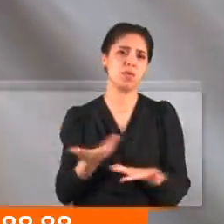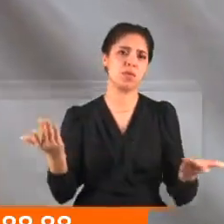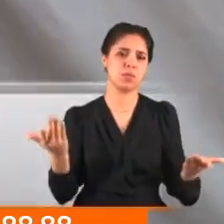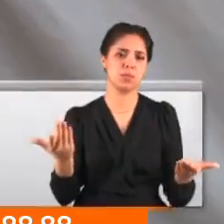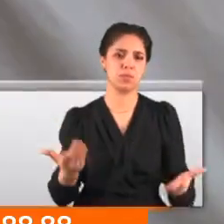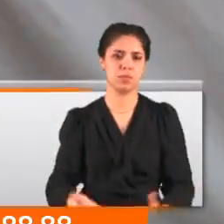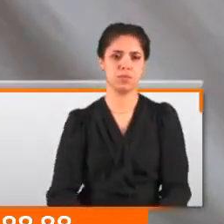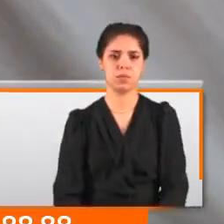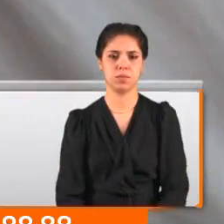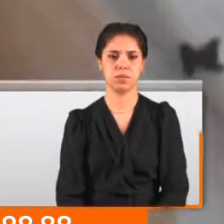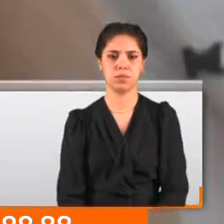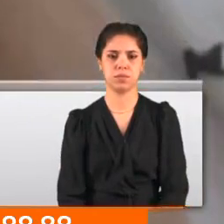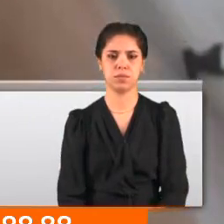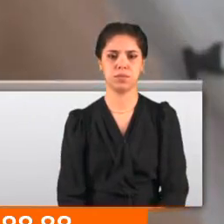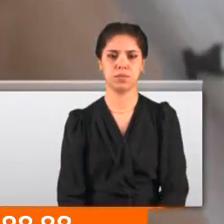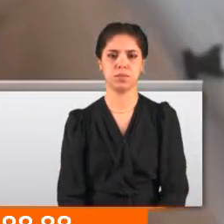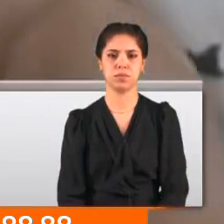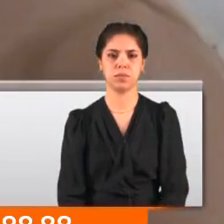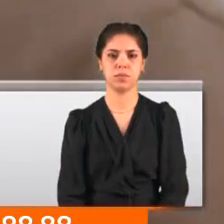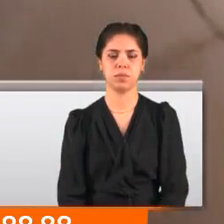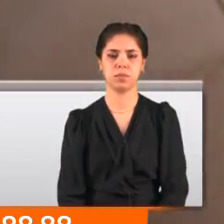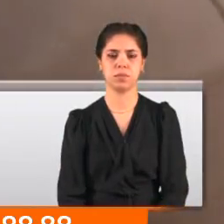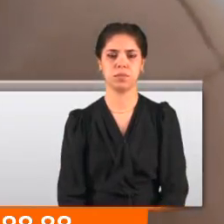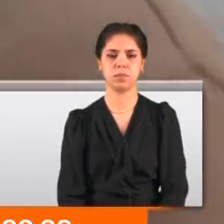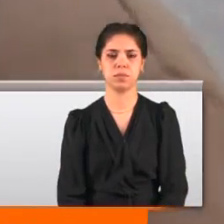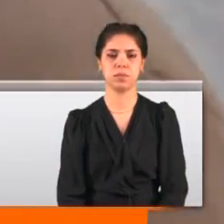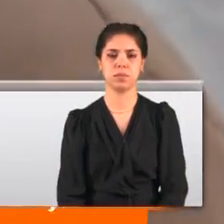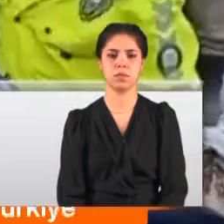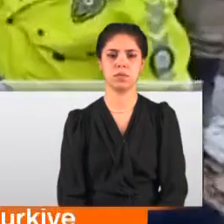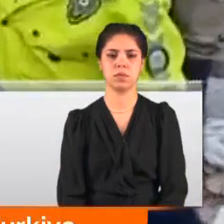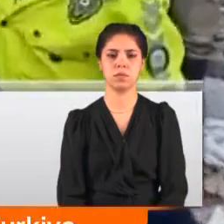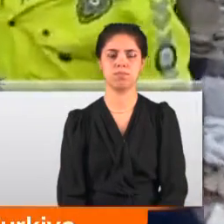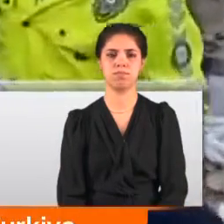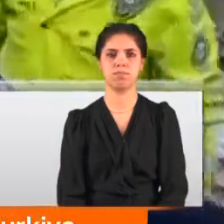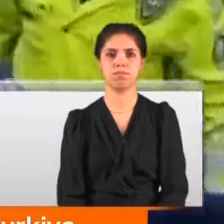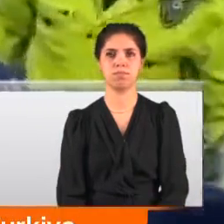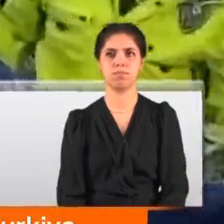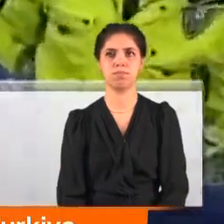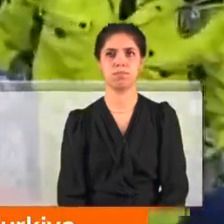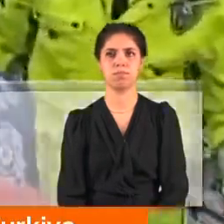kişiyi sildim rehberden. Köydeki arkadaşlarımızı, köyde akrabalarımızı falan kaybettik.